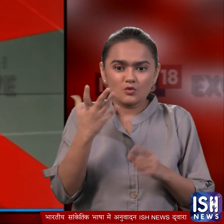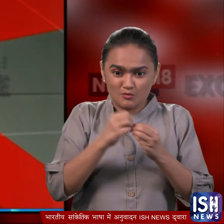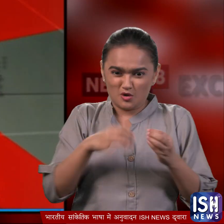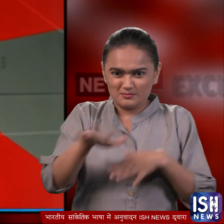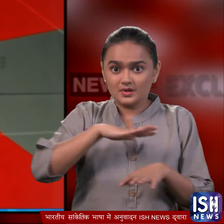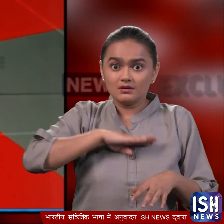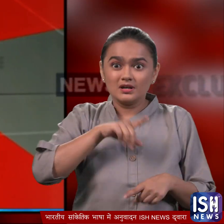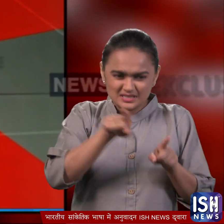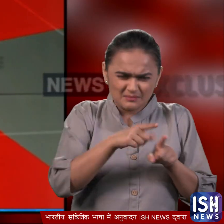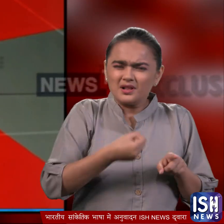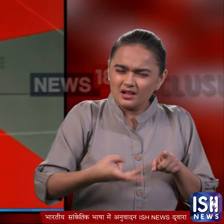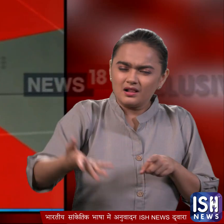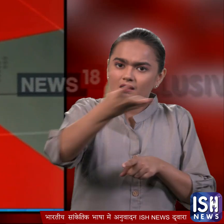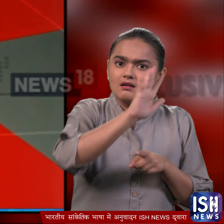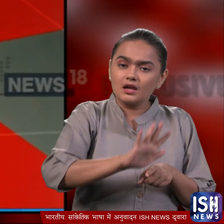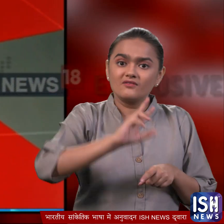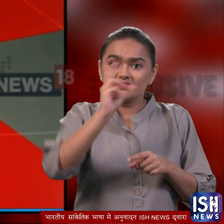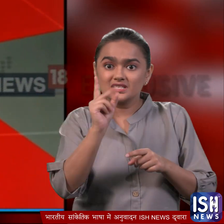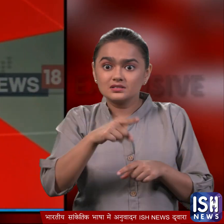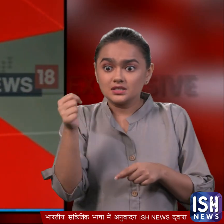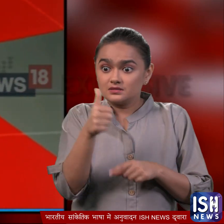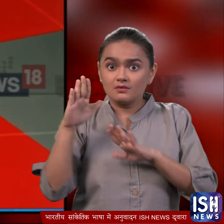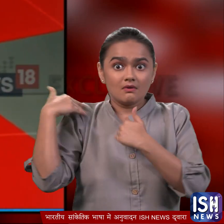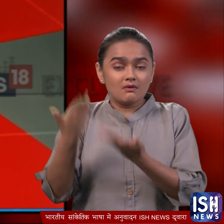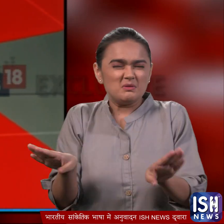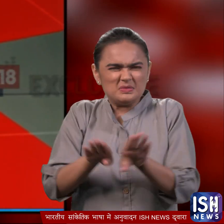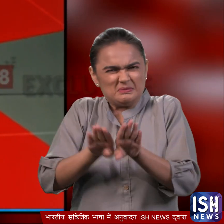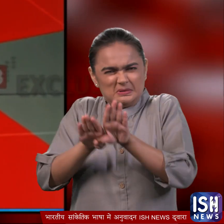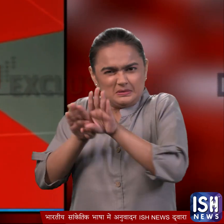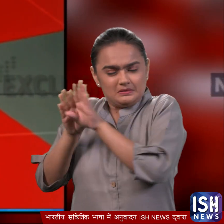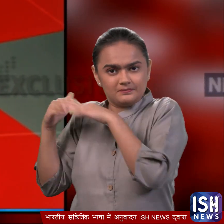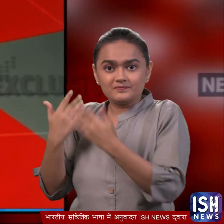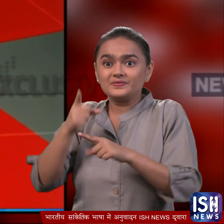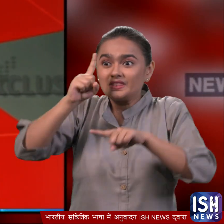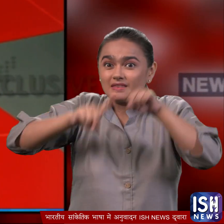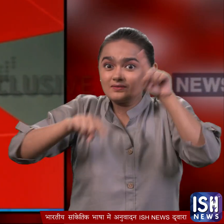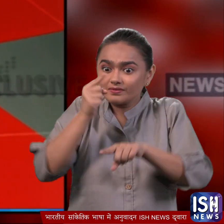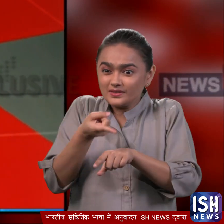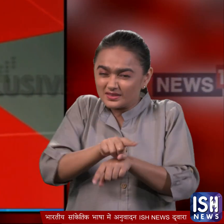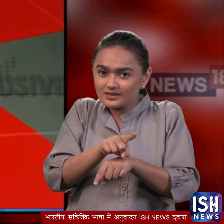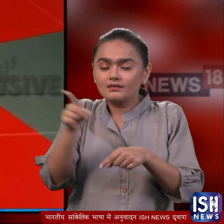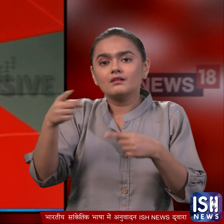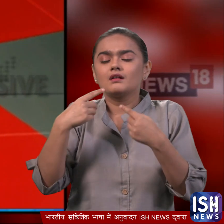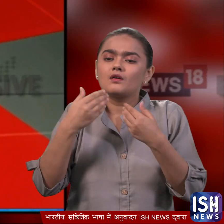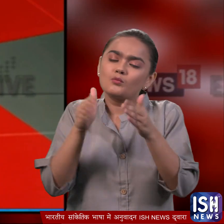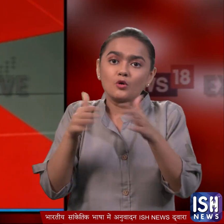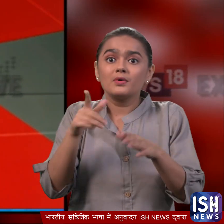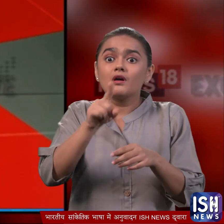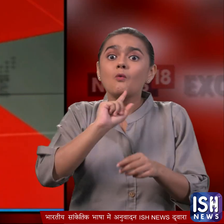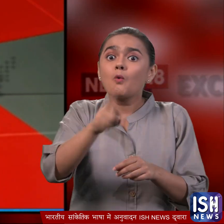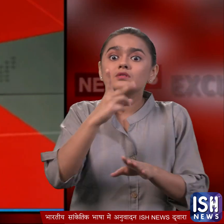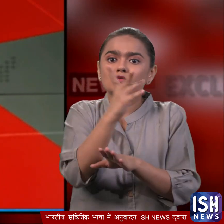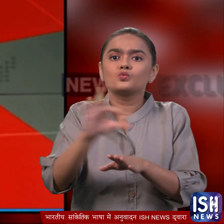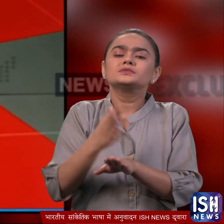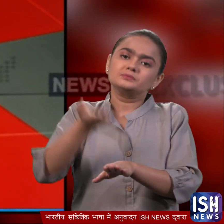सौभाग्य की बात है कि मुंबई समेत महाराष्ट्र के सभी धर्मस्थल कोरोना की दूसरी लहर में लगभग 6 महीने से बंद थे, जिन्हें नवरात्र के पहले दिन खोलने का आदेश